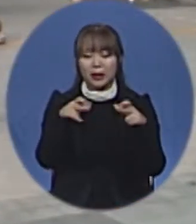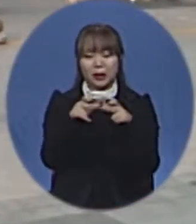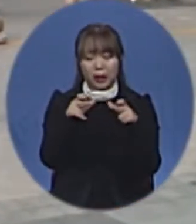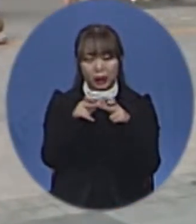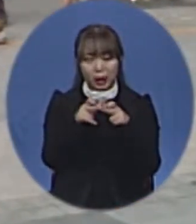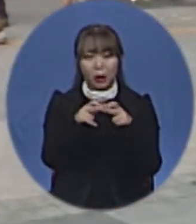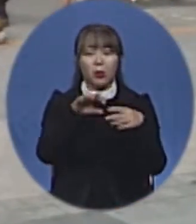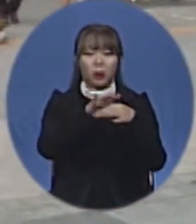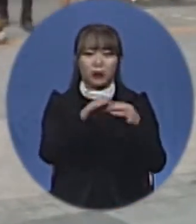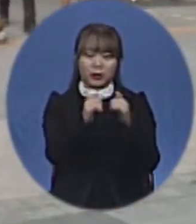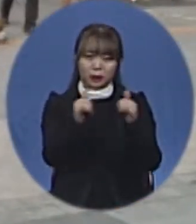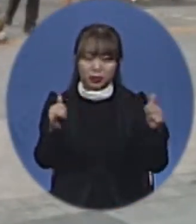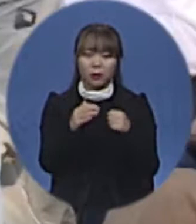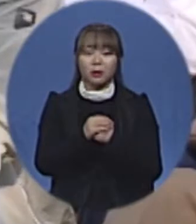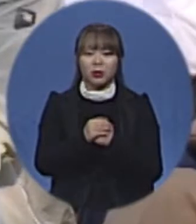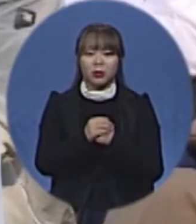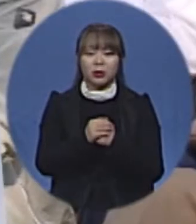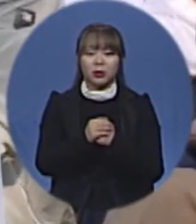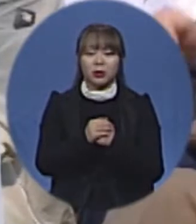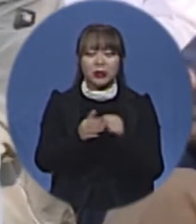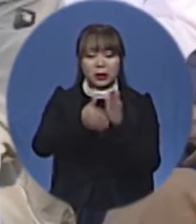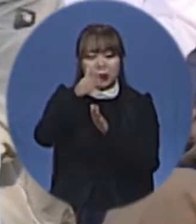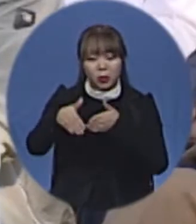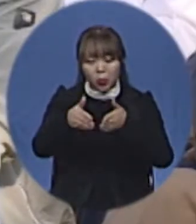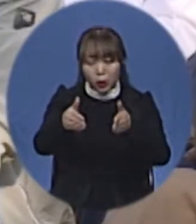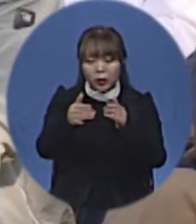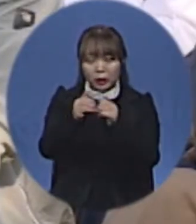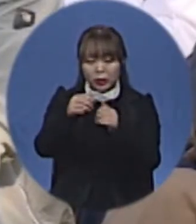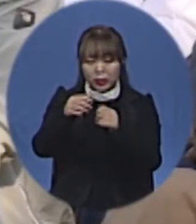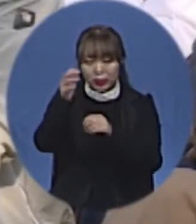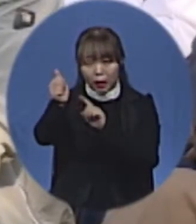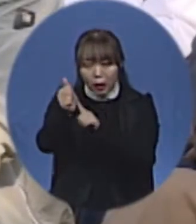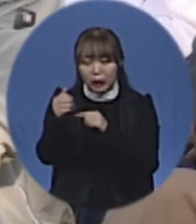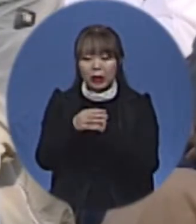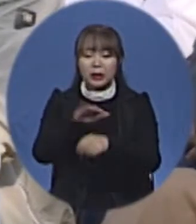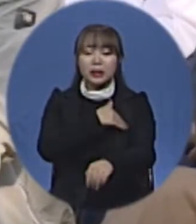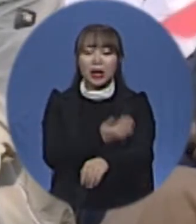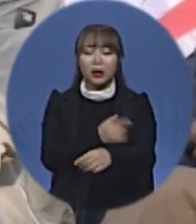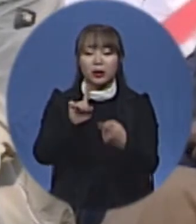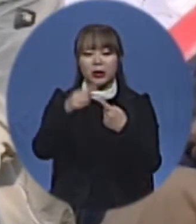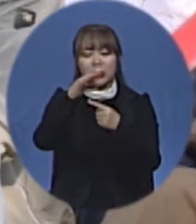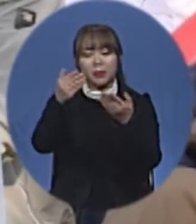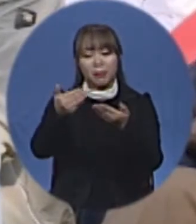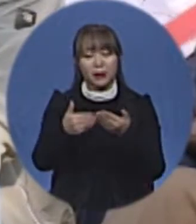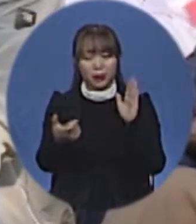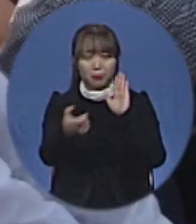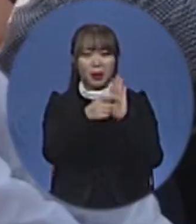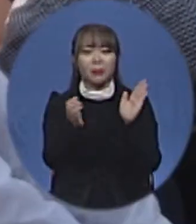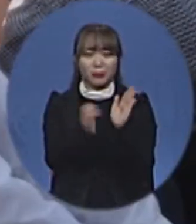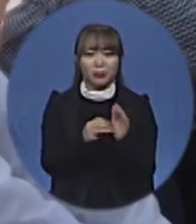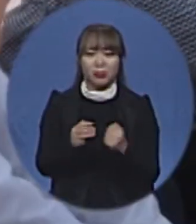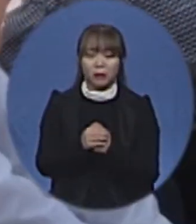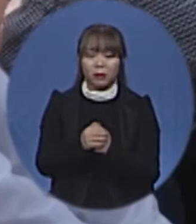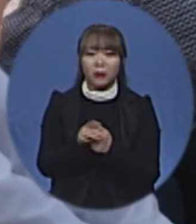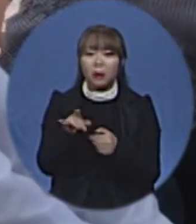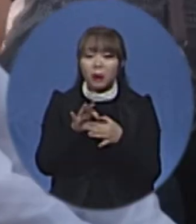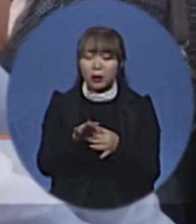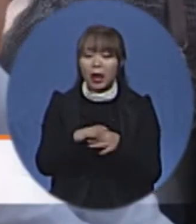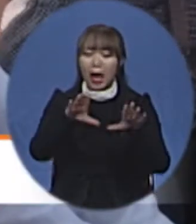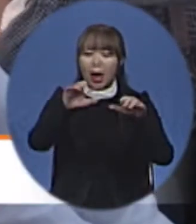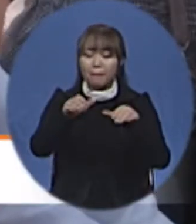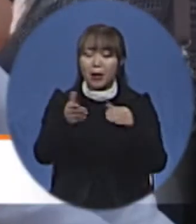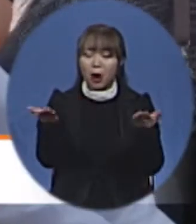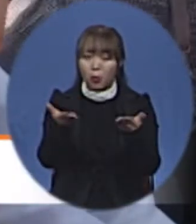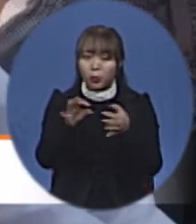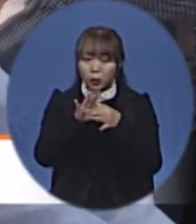시각장애인에 해당하는 자로서 시 도지사에게 자격 인정을 받아야 한다고 명시돼 있습니다. 이는